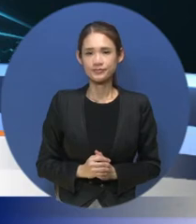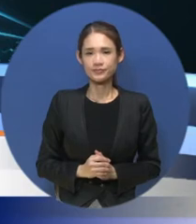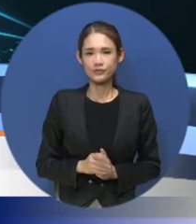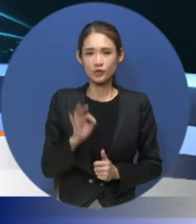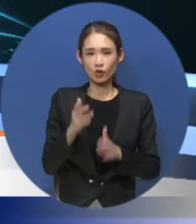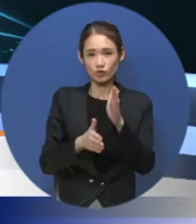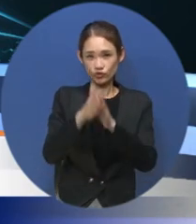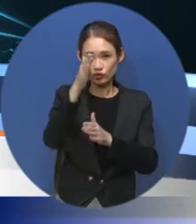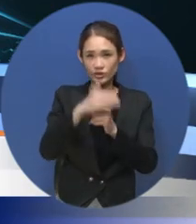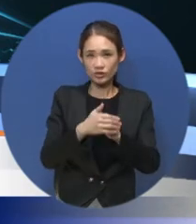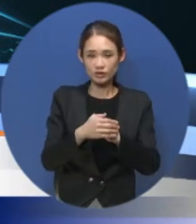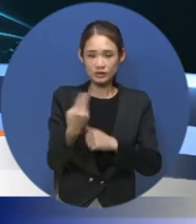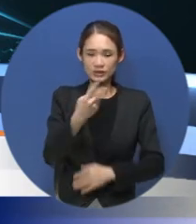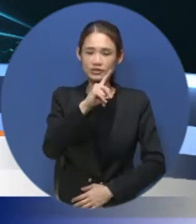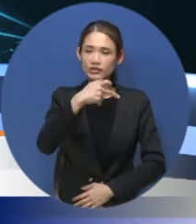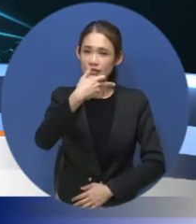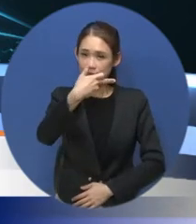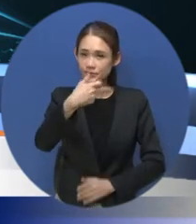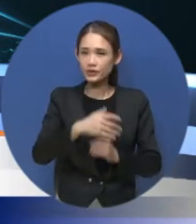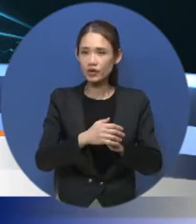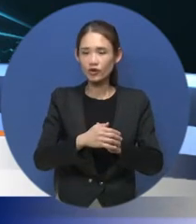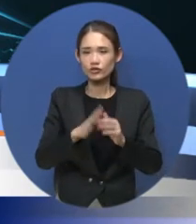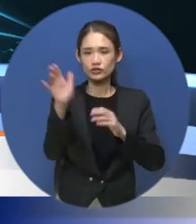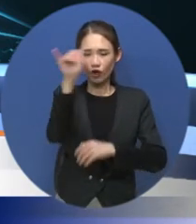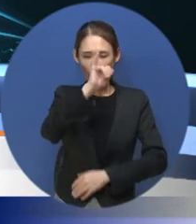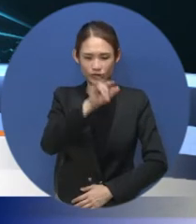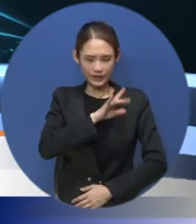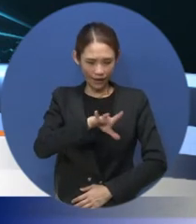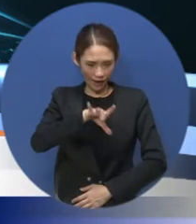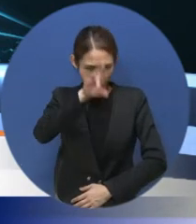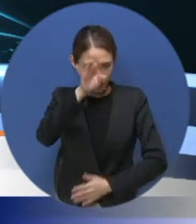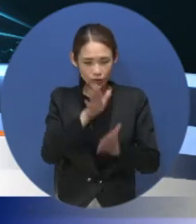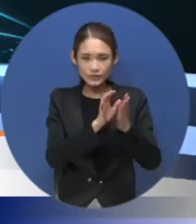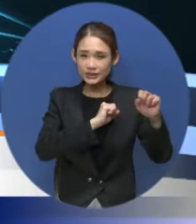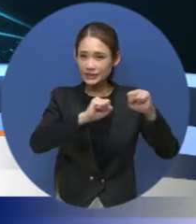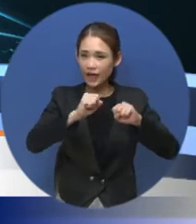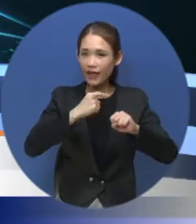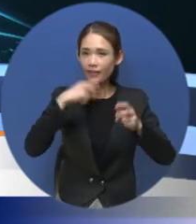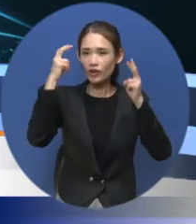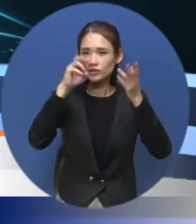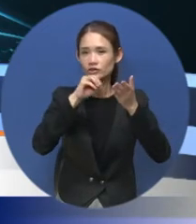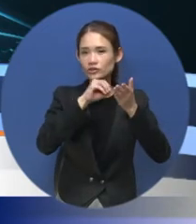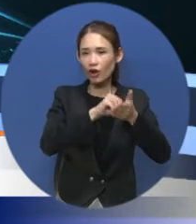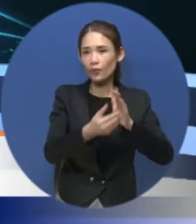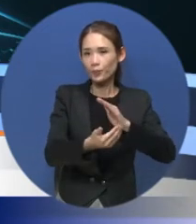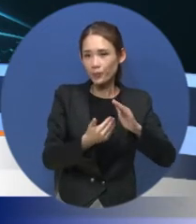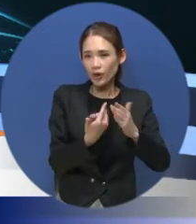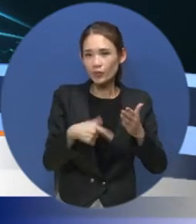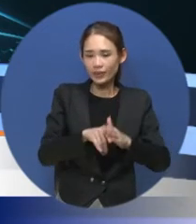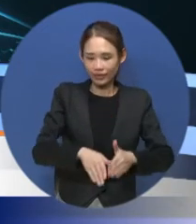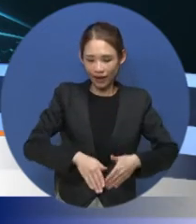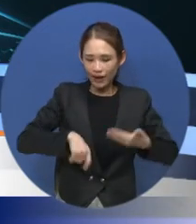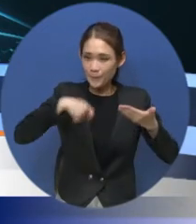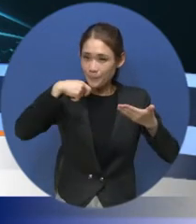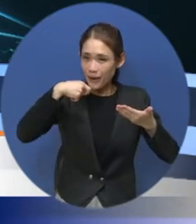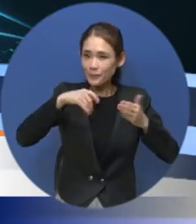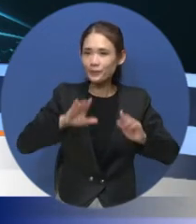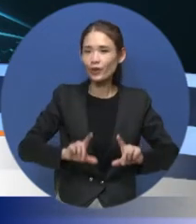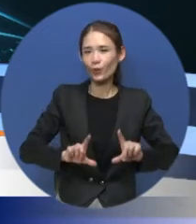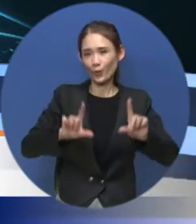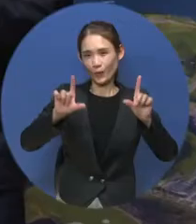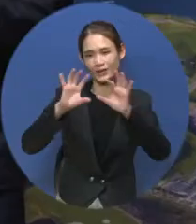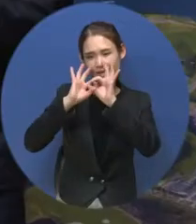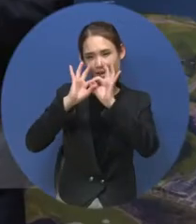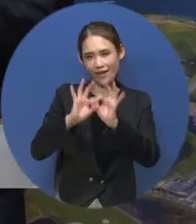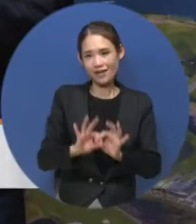여수시가 지난 2017년 전국 최초로 시행한 취업 준비생을 위한 따뜻한 밥상이 올해도 이어집니다